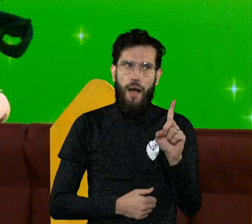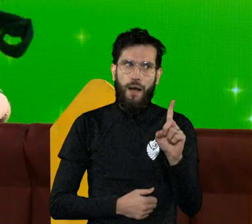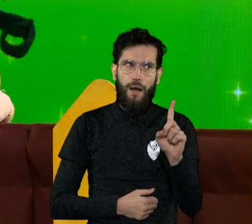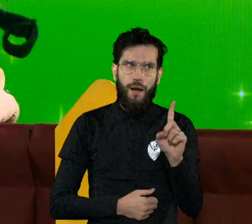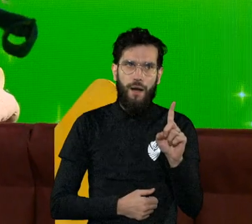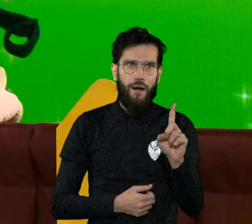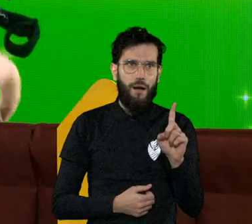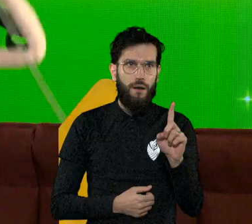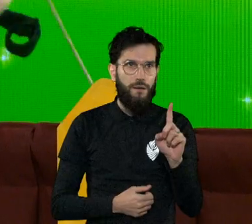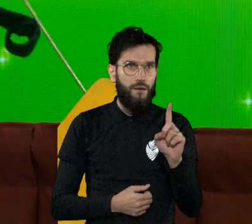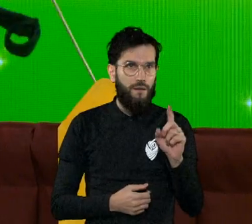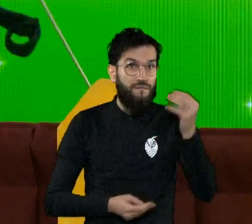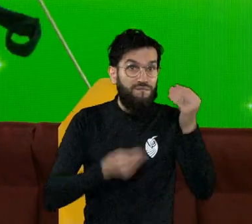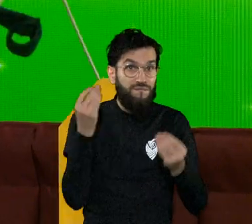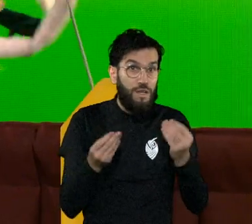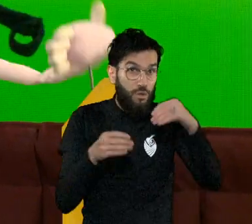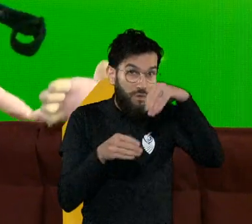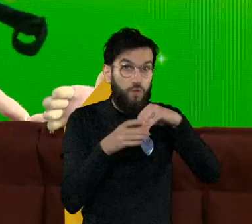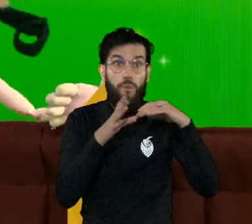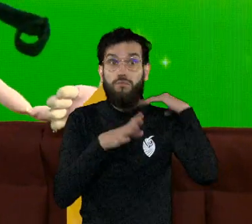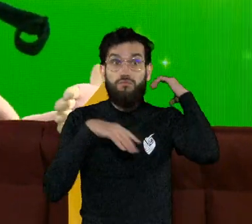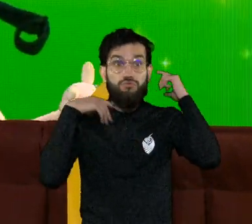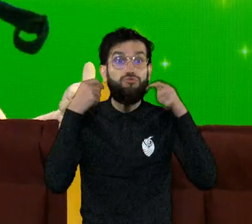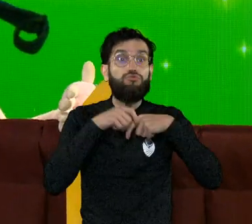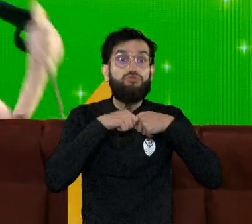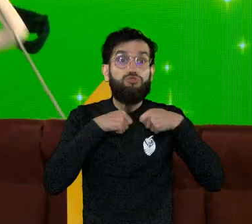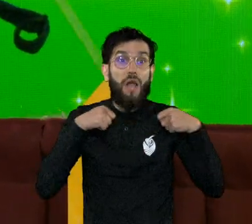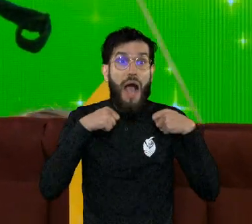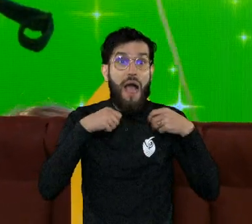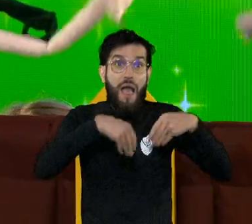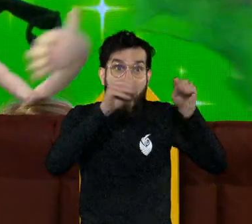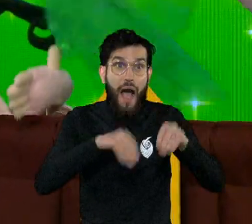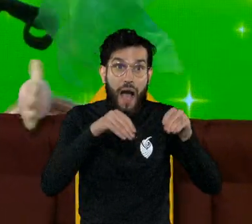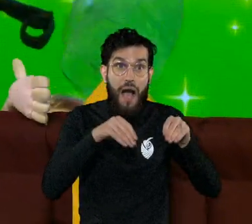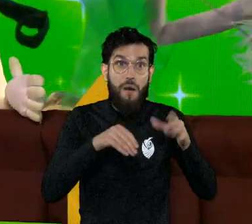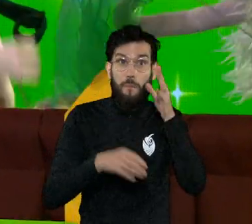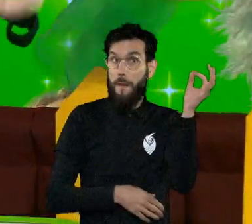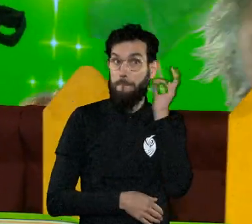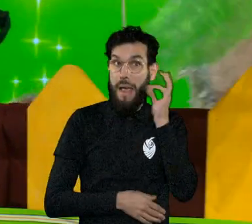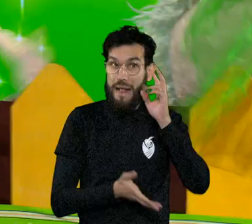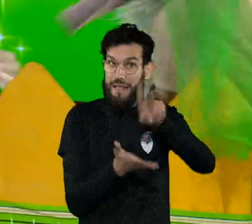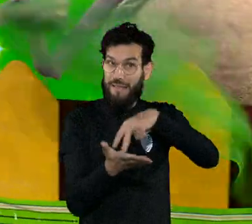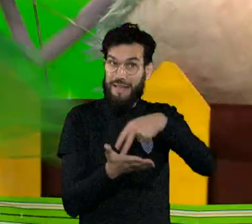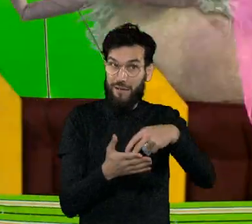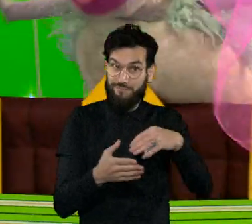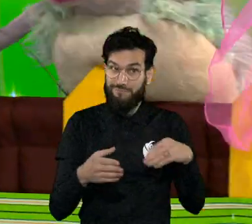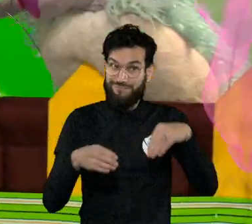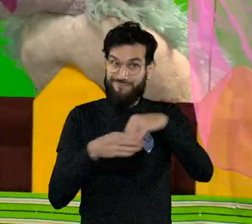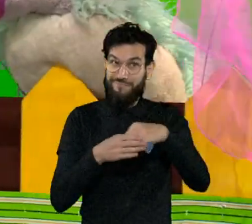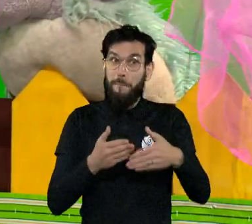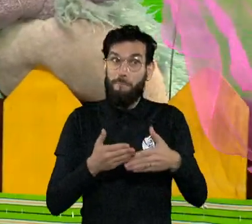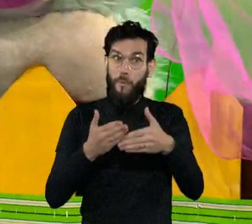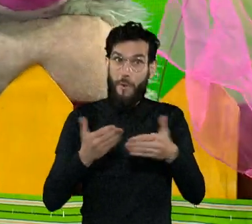sme rovno použili aj šatky? To je super nápad. Aby sme mohli tak krásne tancovať? Áno, presne to sú